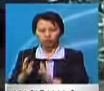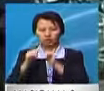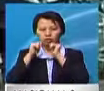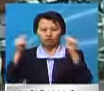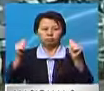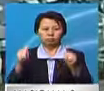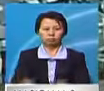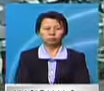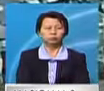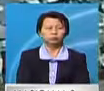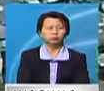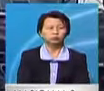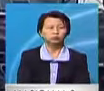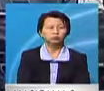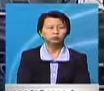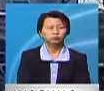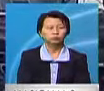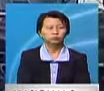awam.